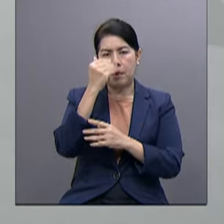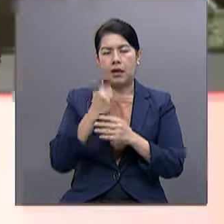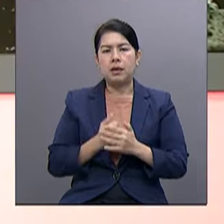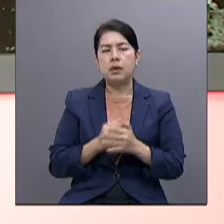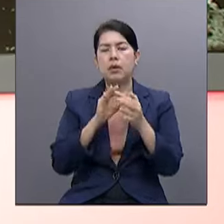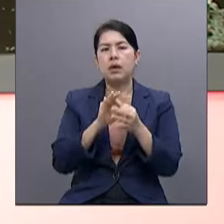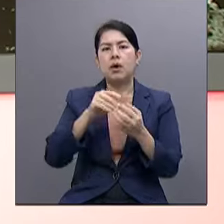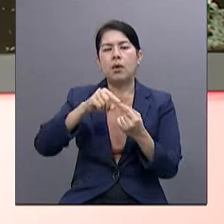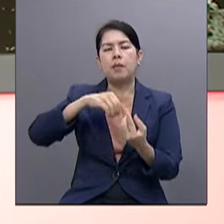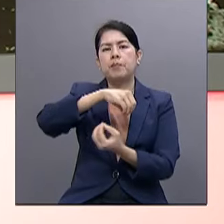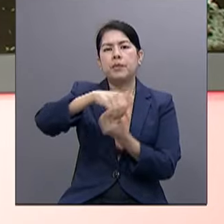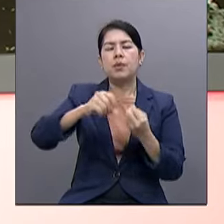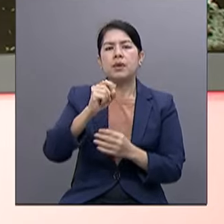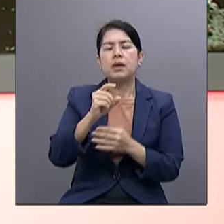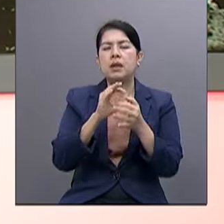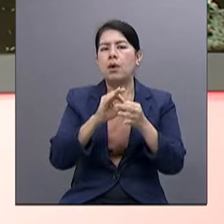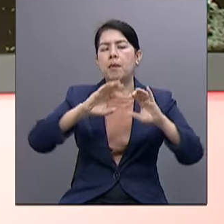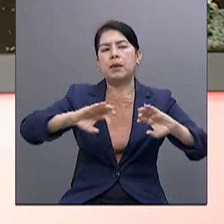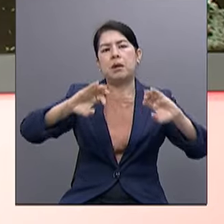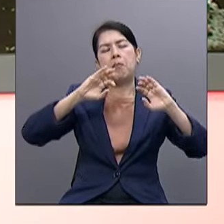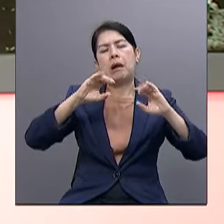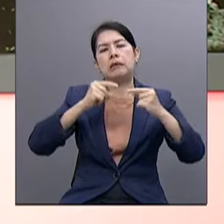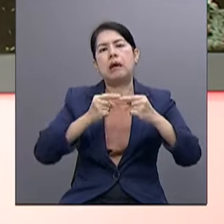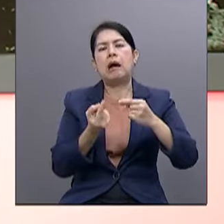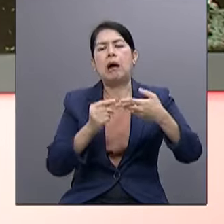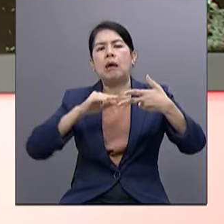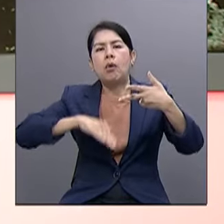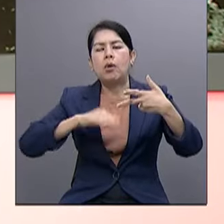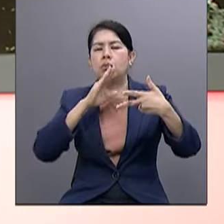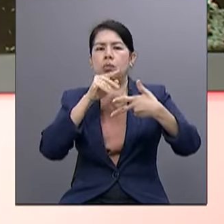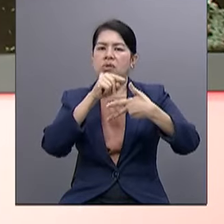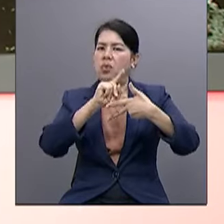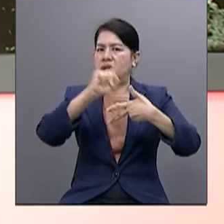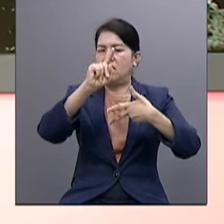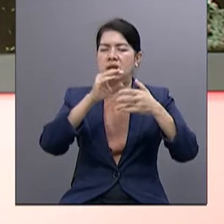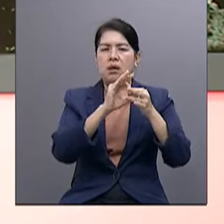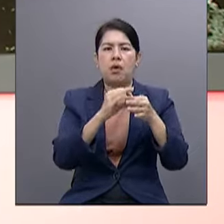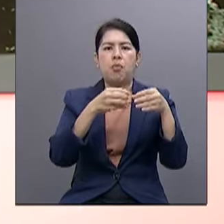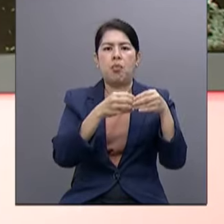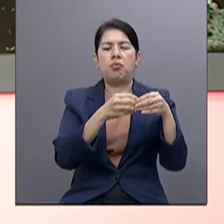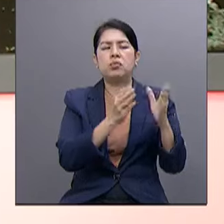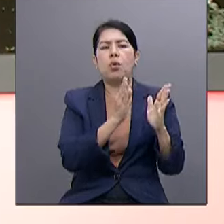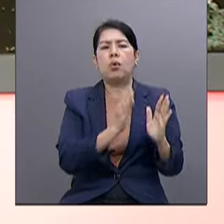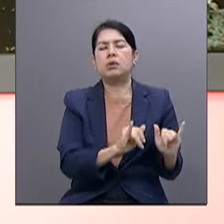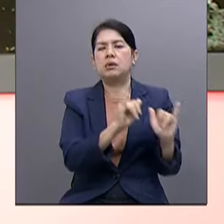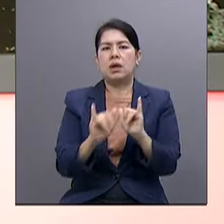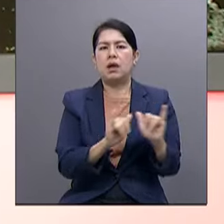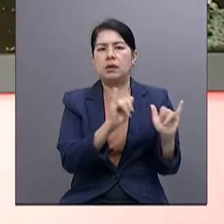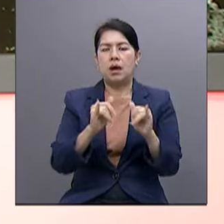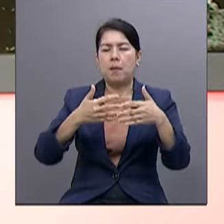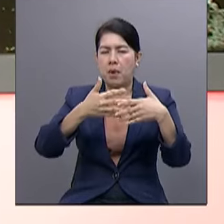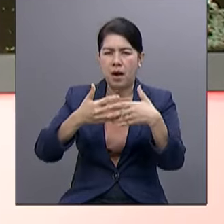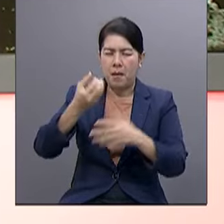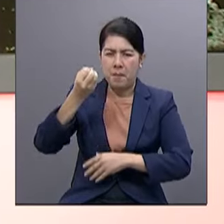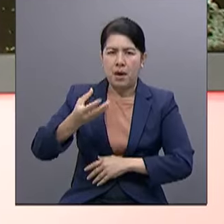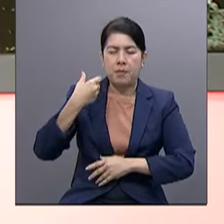ากท้องเลยล่ะค่ะตอนนี้นะคะยังตอบไม่ได้นะคะว่ามาตรการรับมือผู้อพยพของไบเดนจะได้ผลในการเรียก